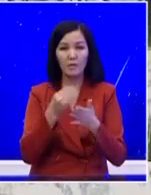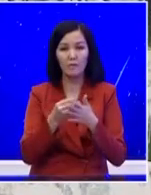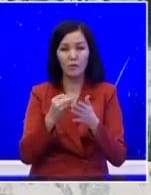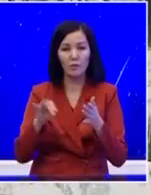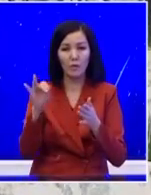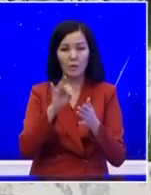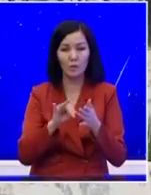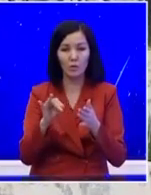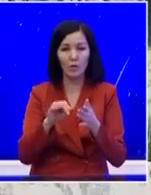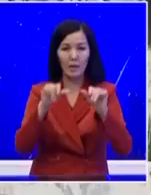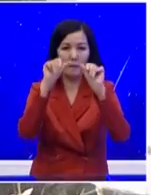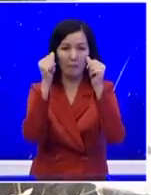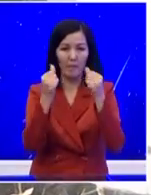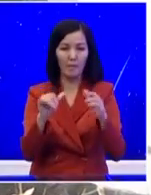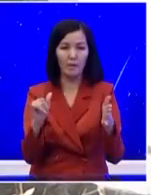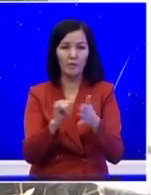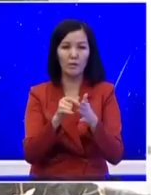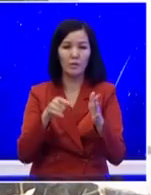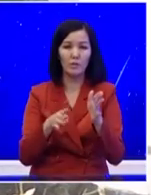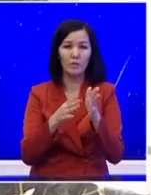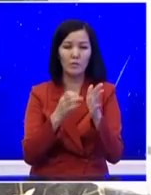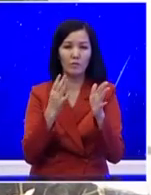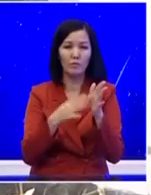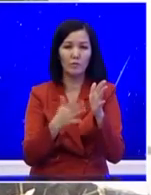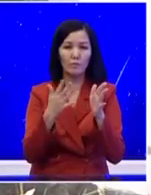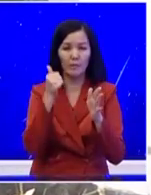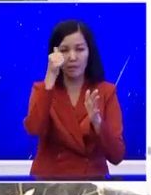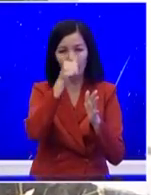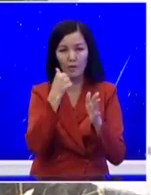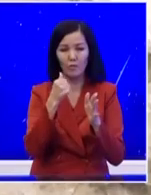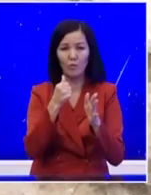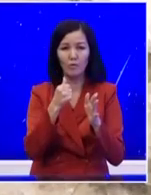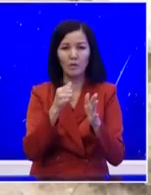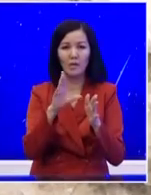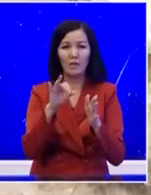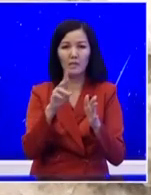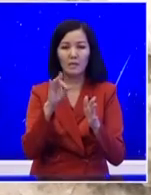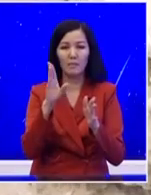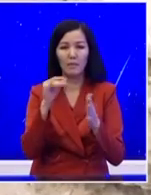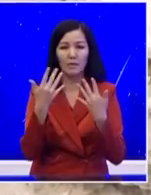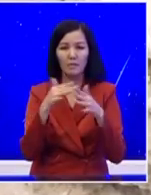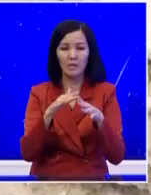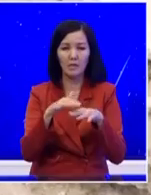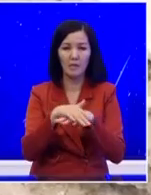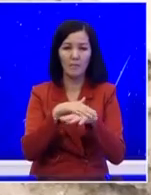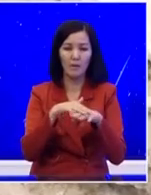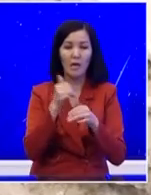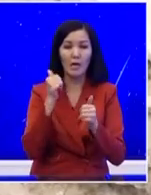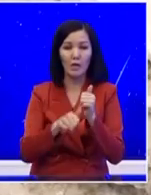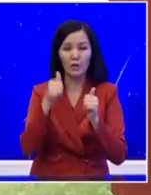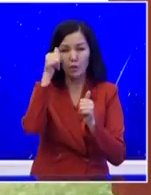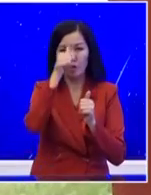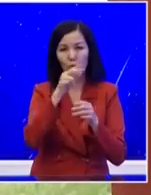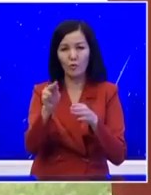историю. Этот мемориал, установленный в 1985 году, расположен в Сырымбетском сельском округе. Ежегодно власти